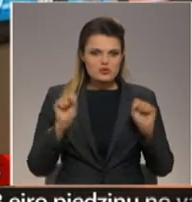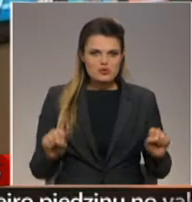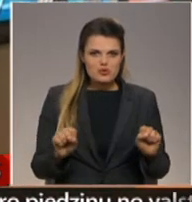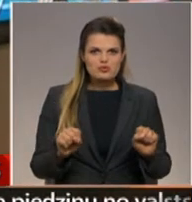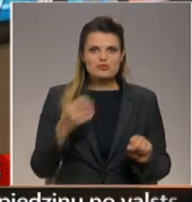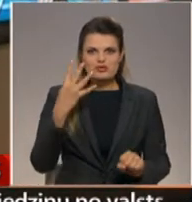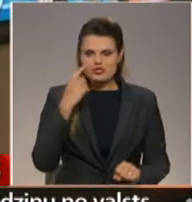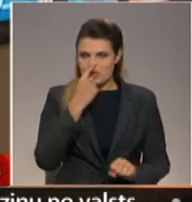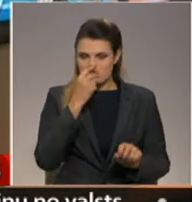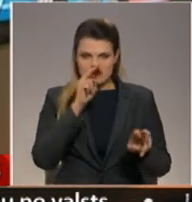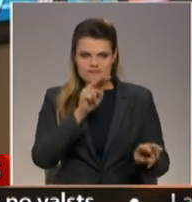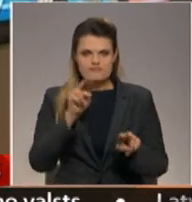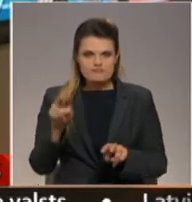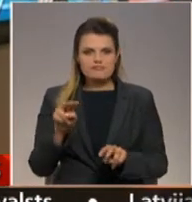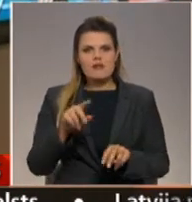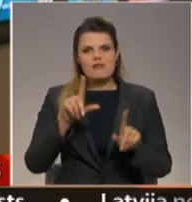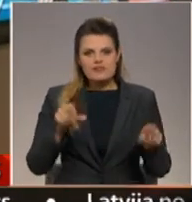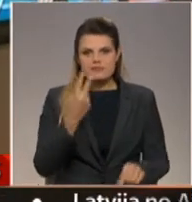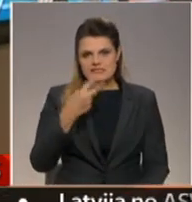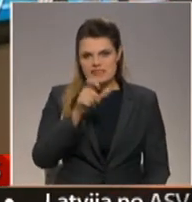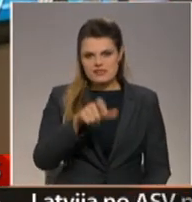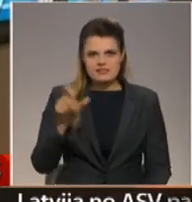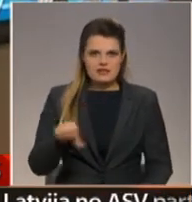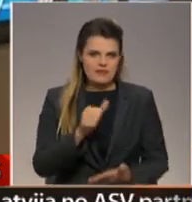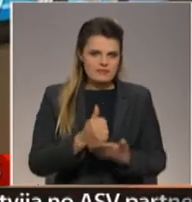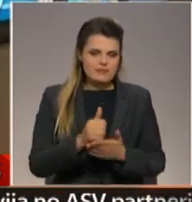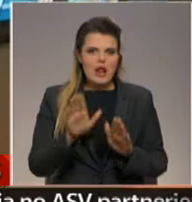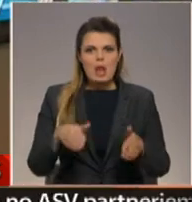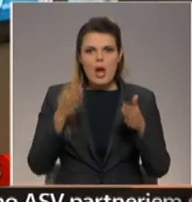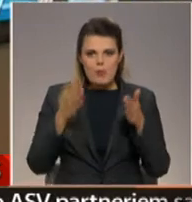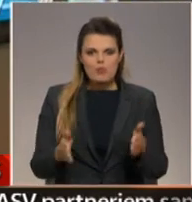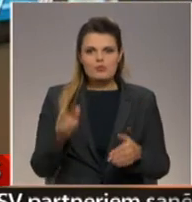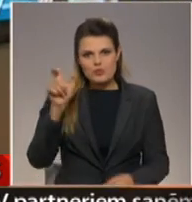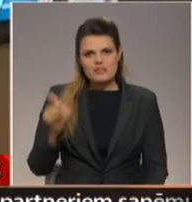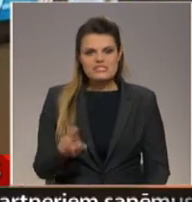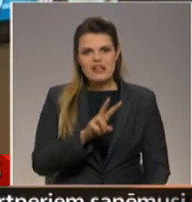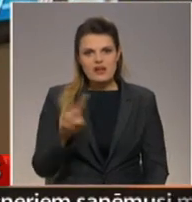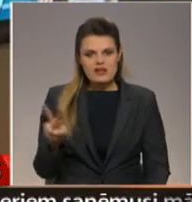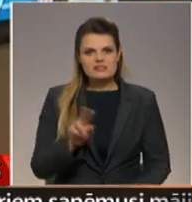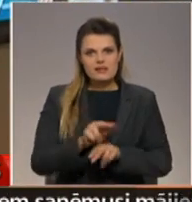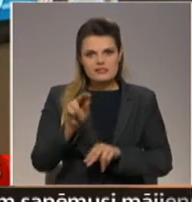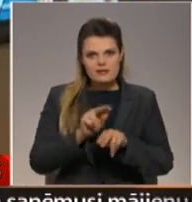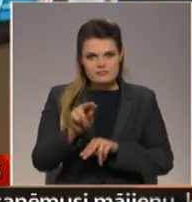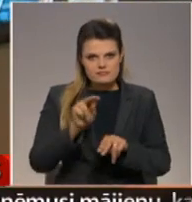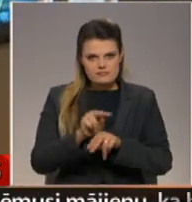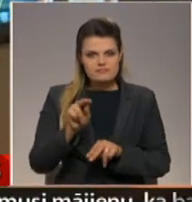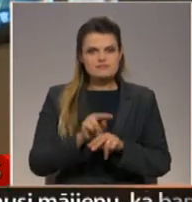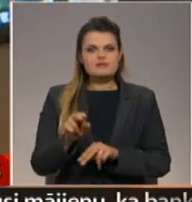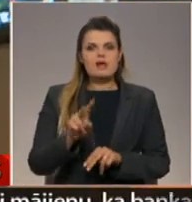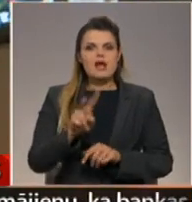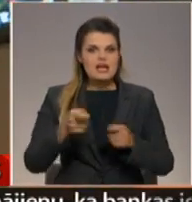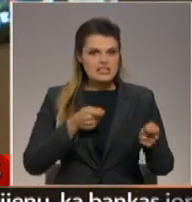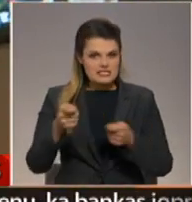acu principu nodarbību laikā. Tas nozīmē, ka lai būtu cilvēks, kas nodarbojās nodarbību laikā, kas